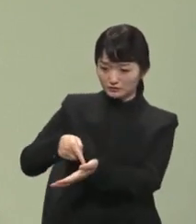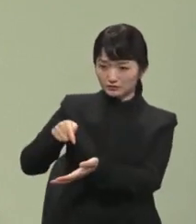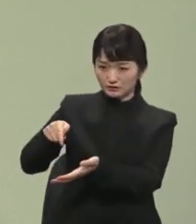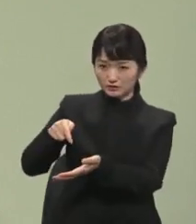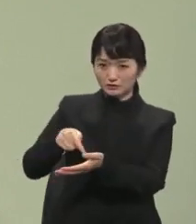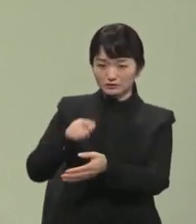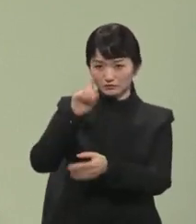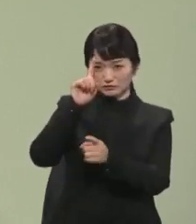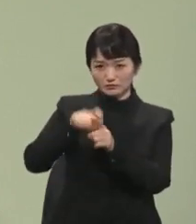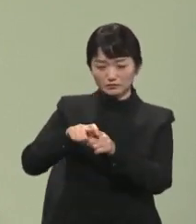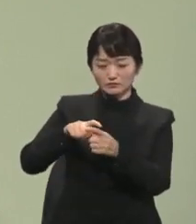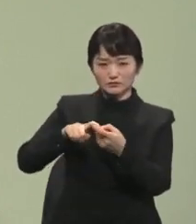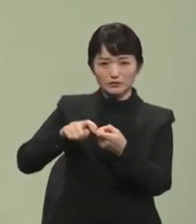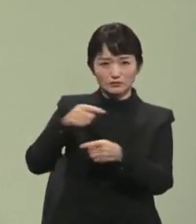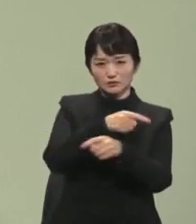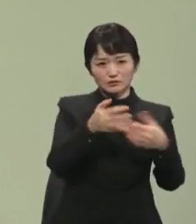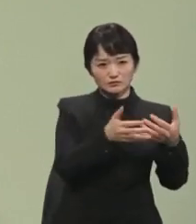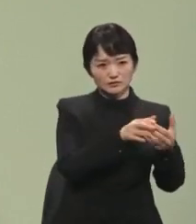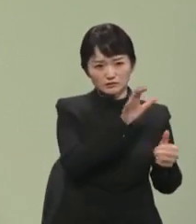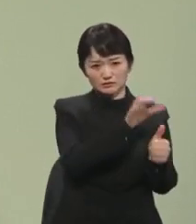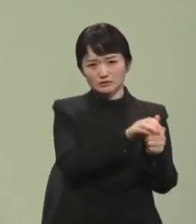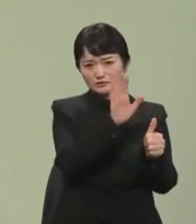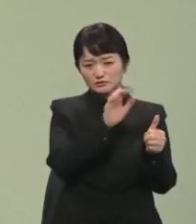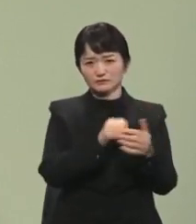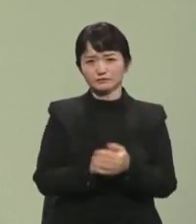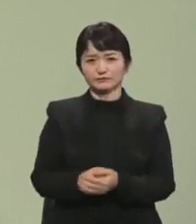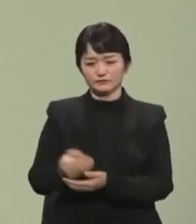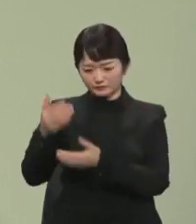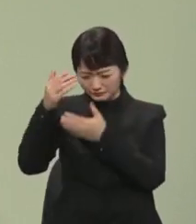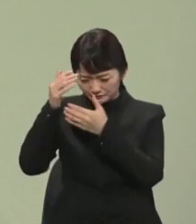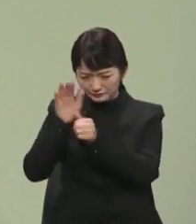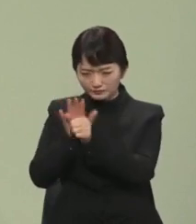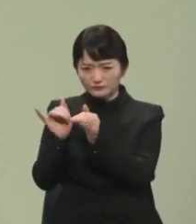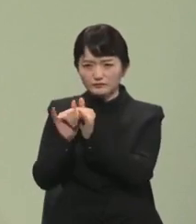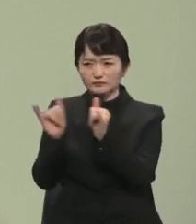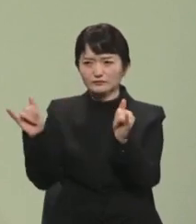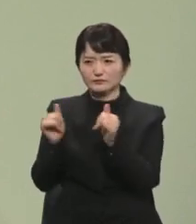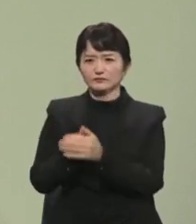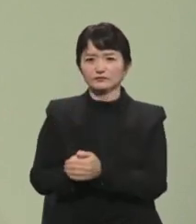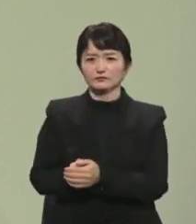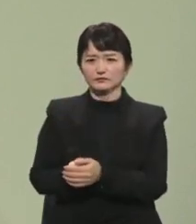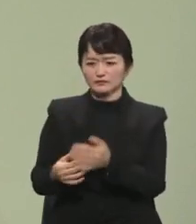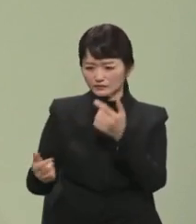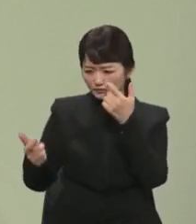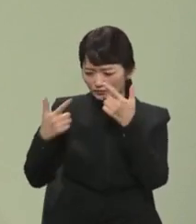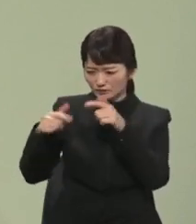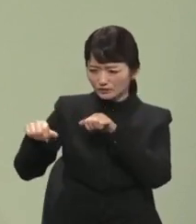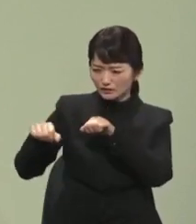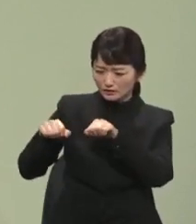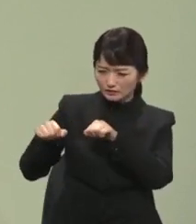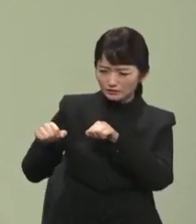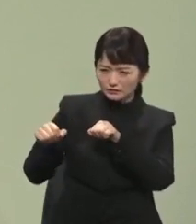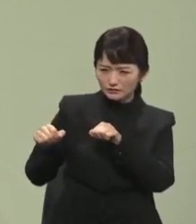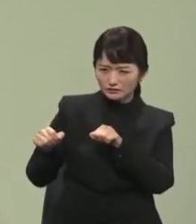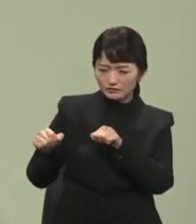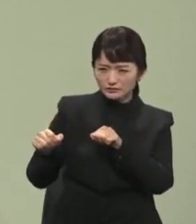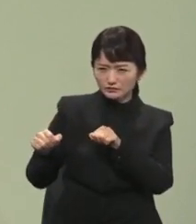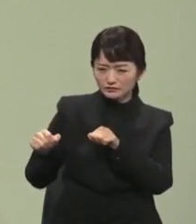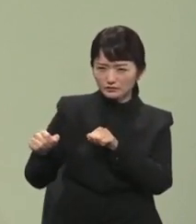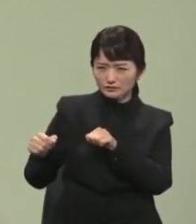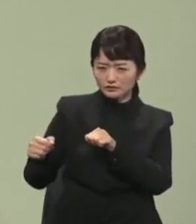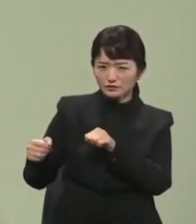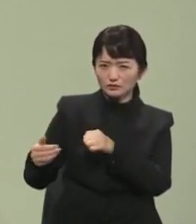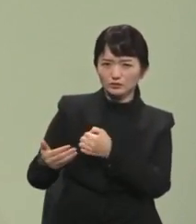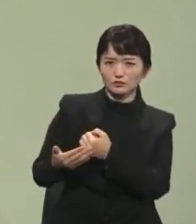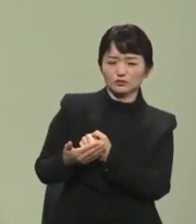돌리기보다는 오히려 이런 좀 강성 지지층들이 좀 강렬한 반응들에 올라타서 본인의 정치적인 이익을 챙기고